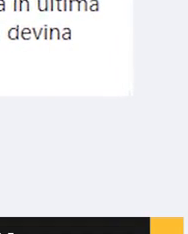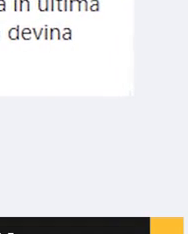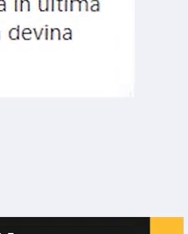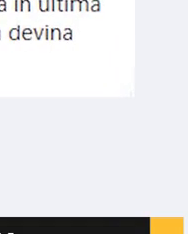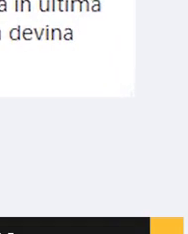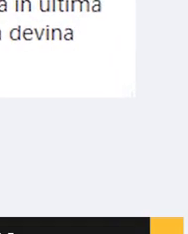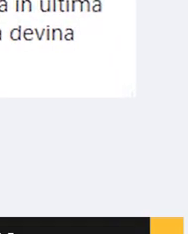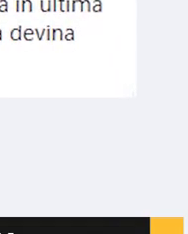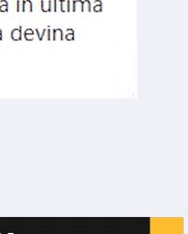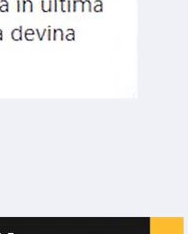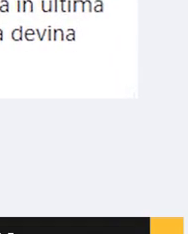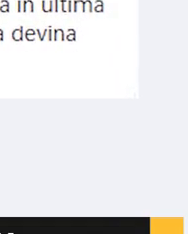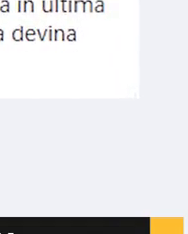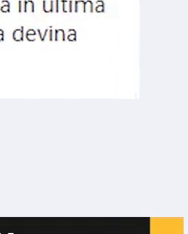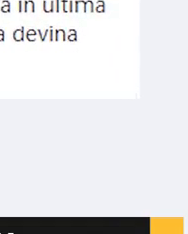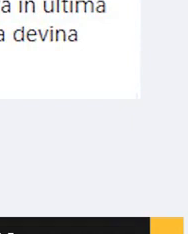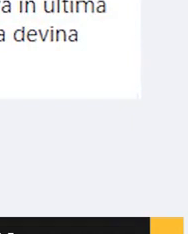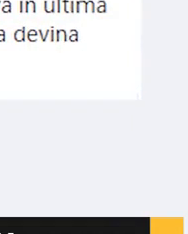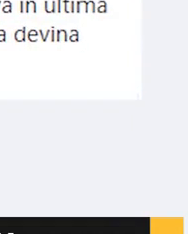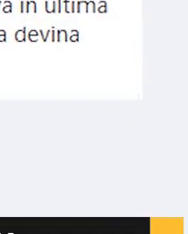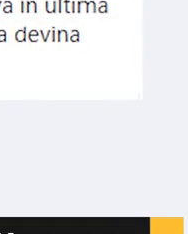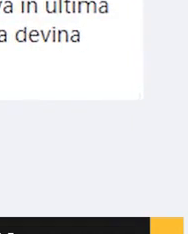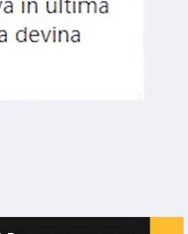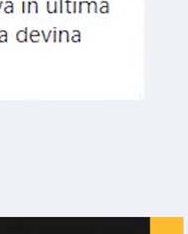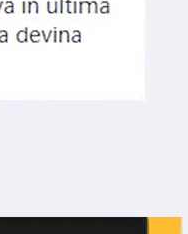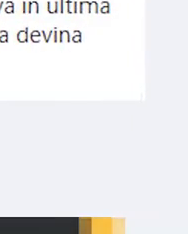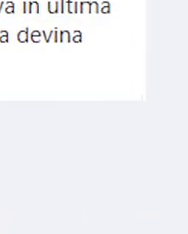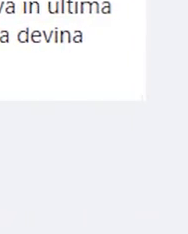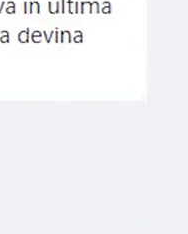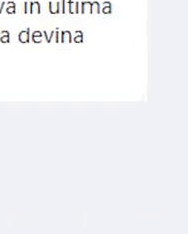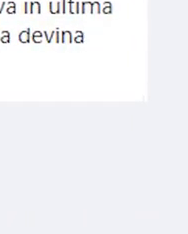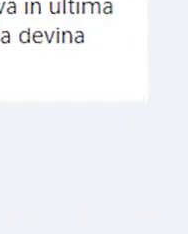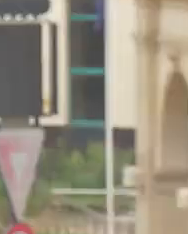individ, nu cred că mai are mult să devină agresiv fizic, scrie ministrul energiei.